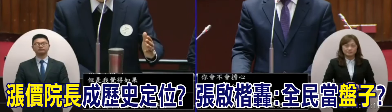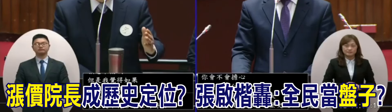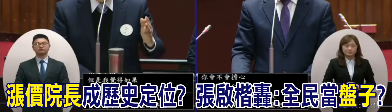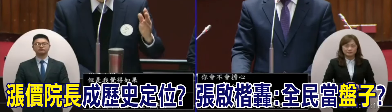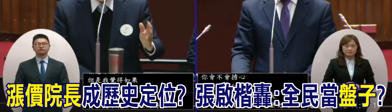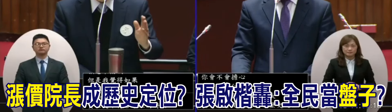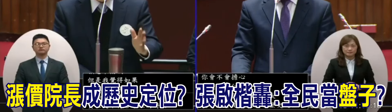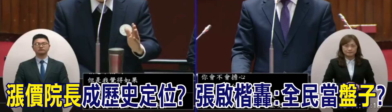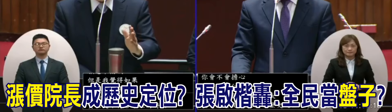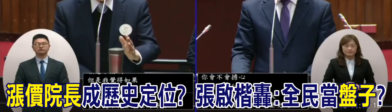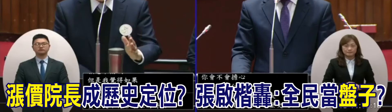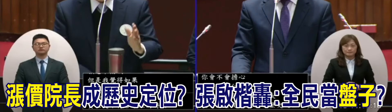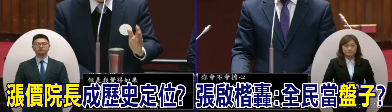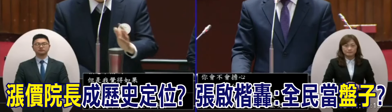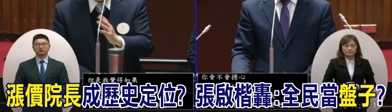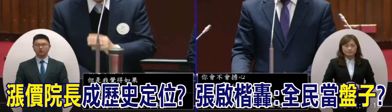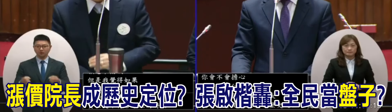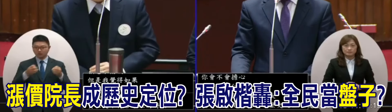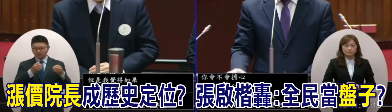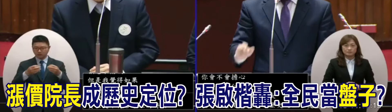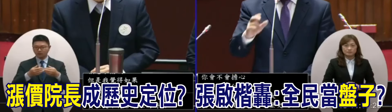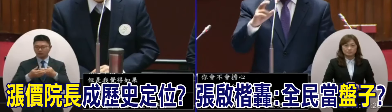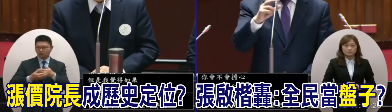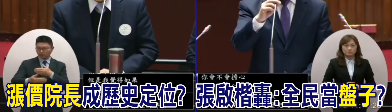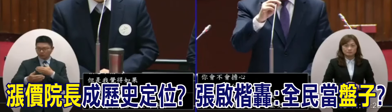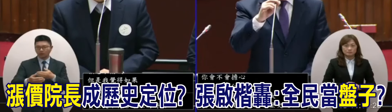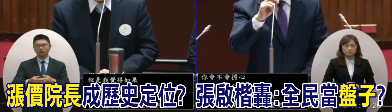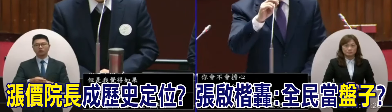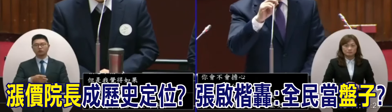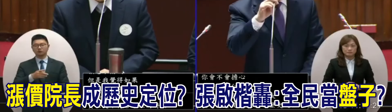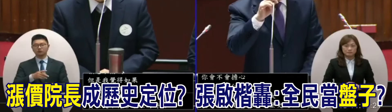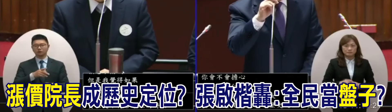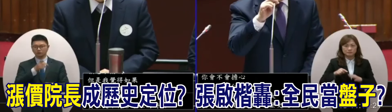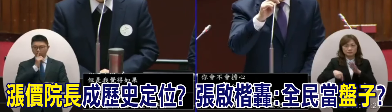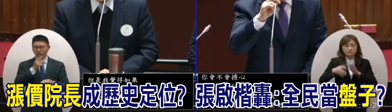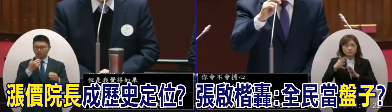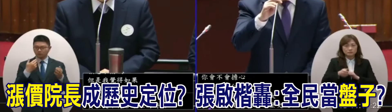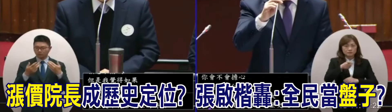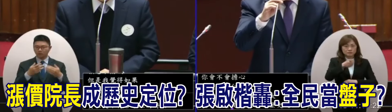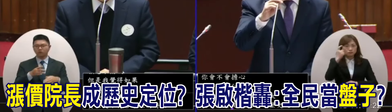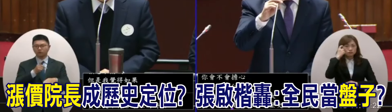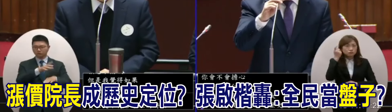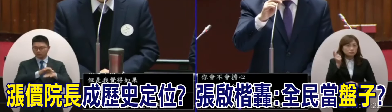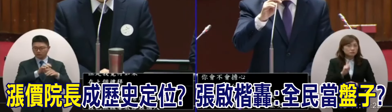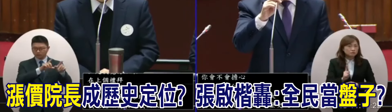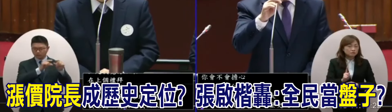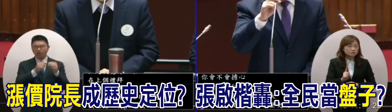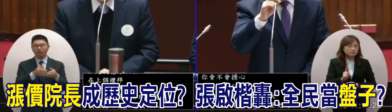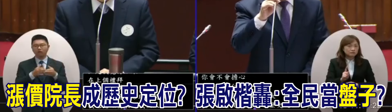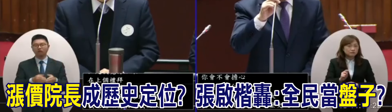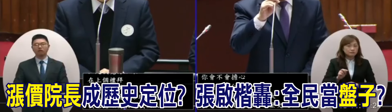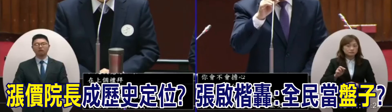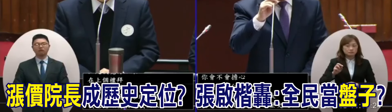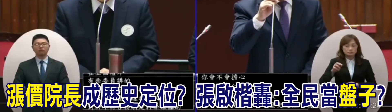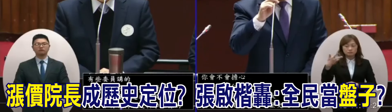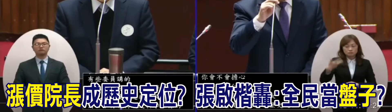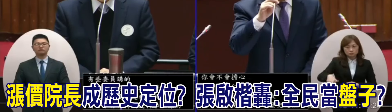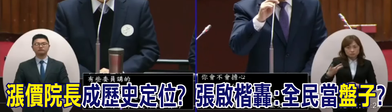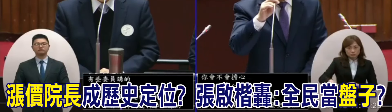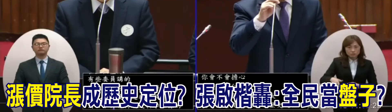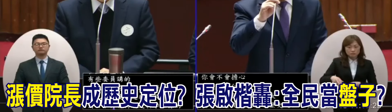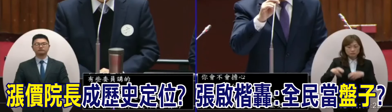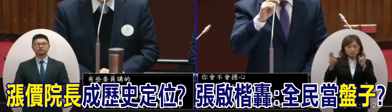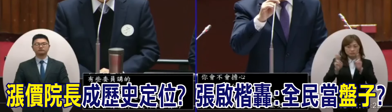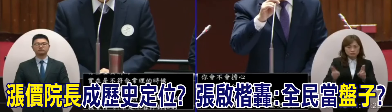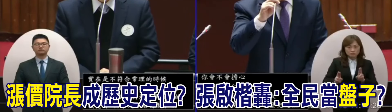们论证的时候一定要讲道理，讲科学。 院长，你的意思是水跟电是确定是要涨